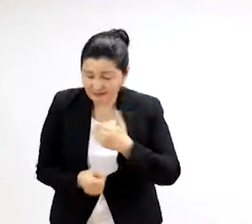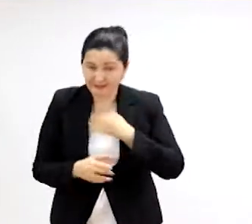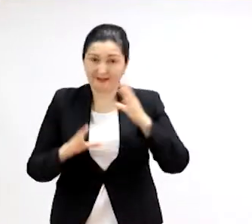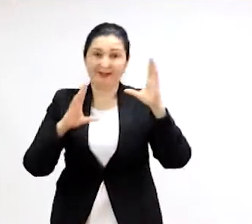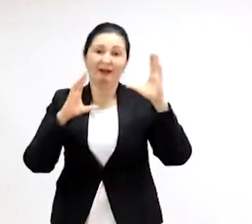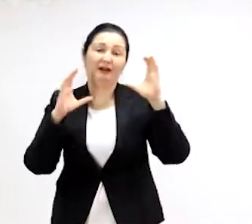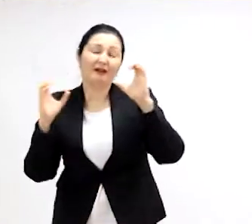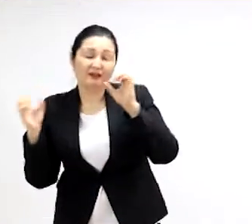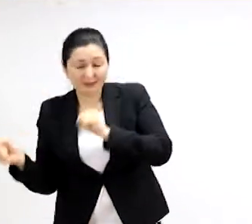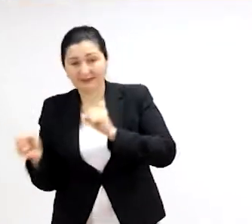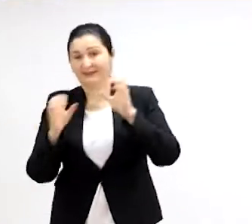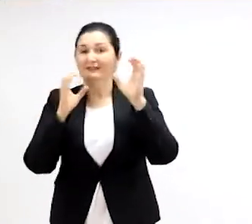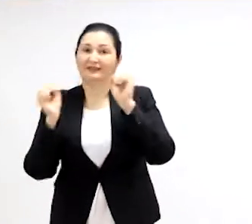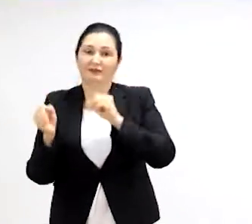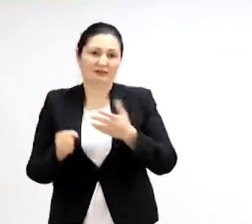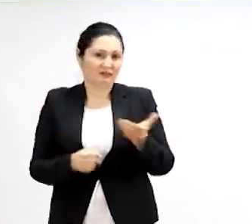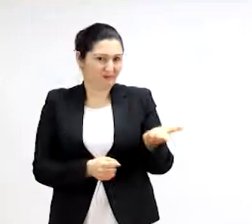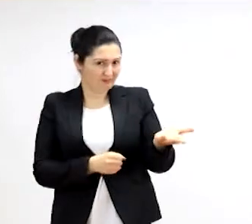мебарад.